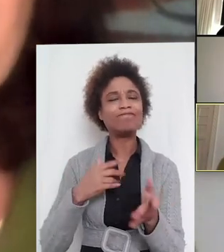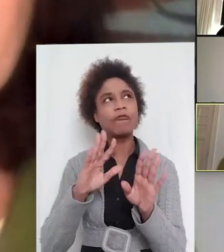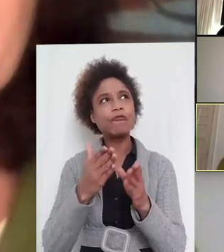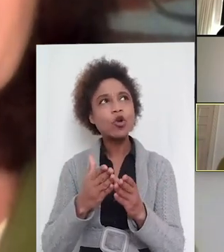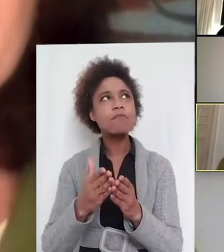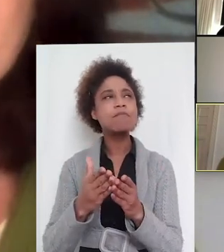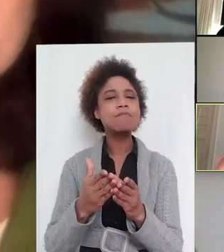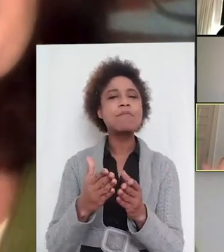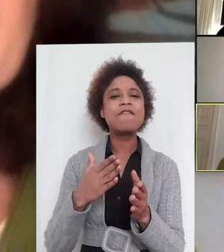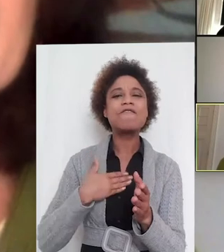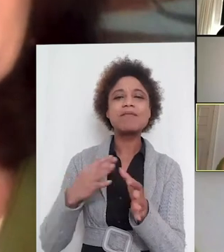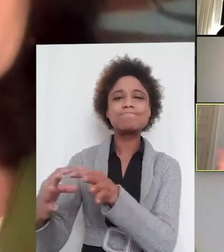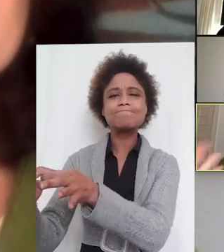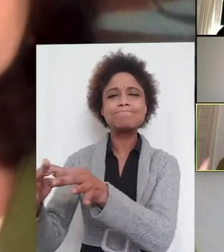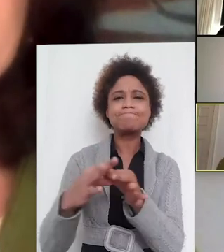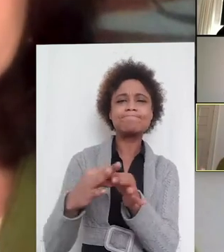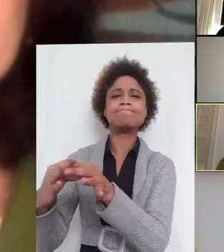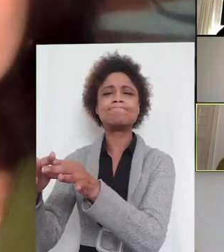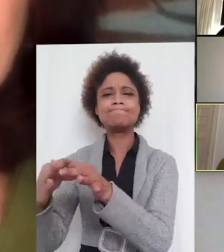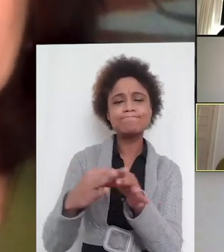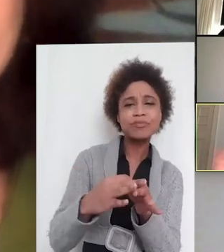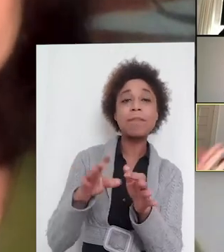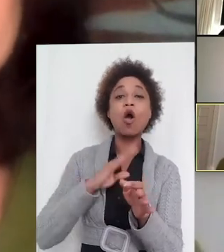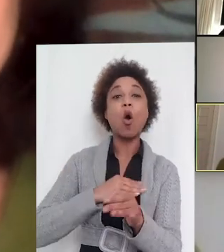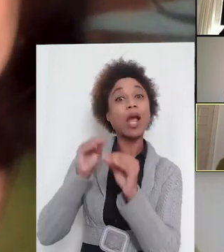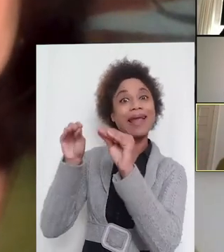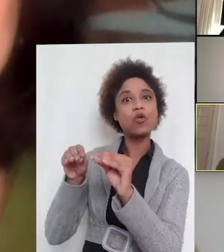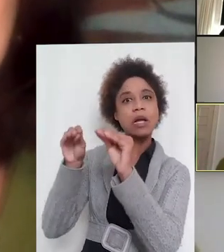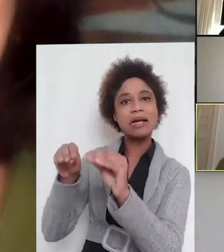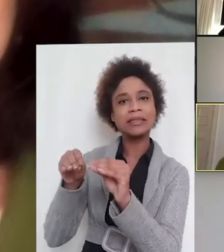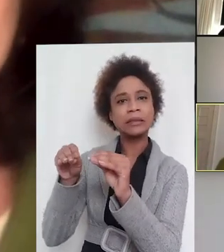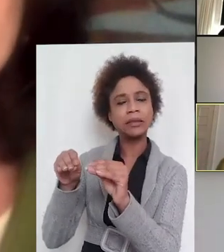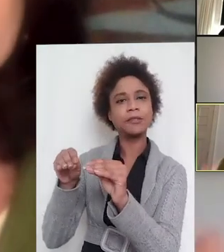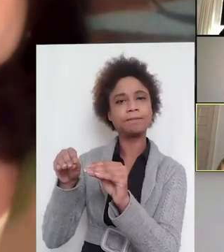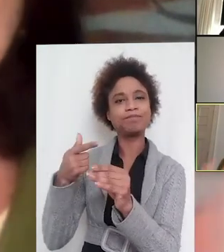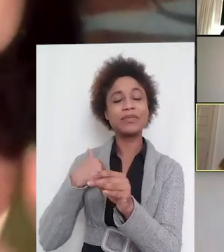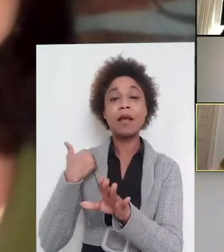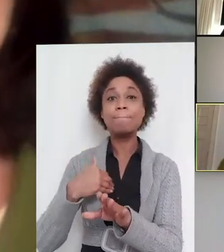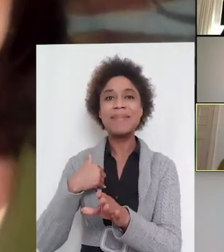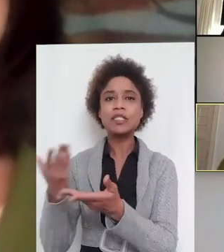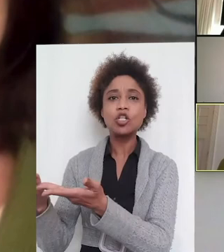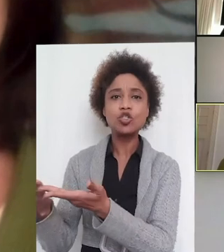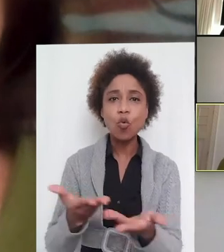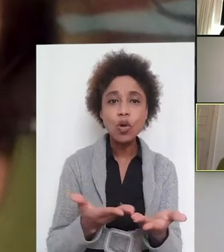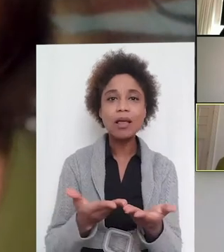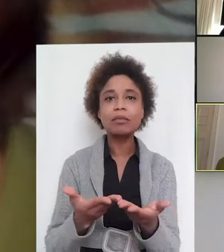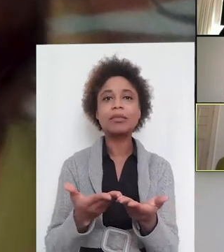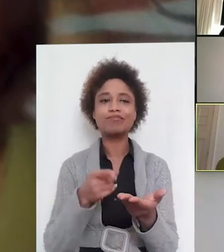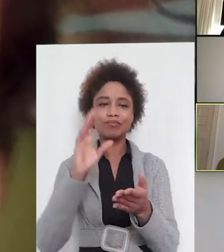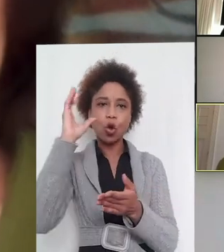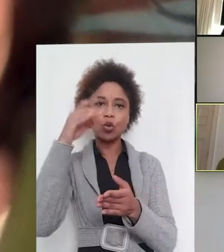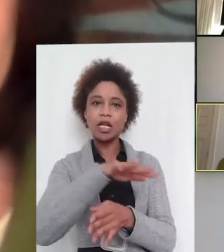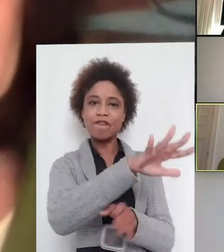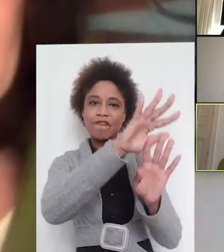van betrekken en educatie en mensen ook toelaten tot die